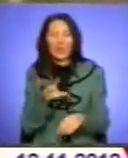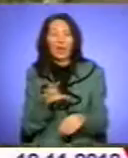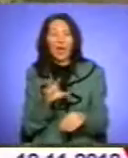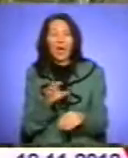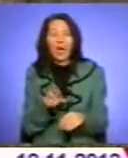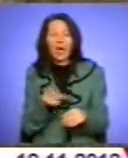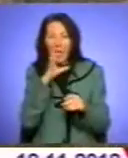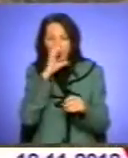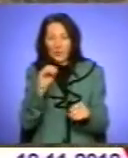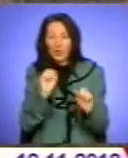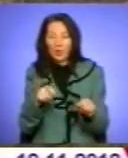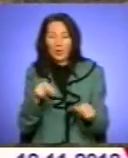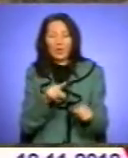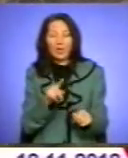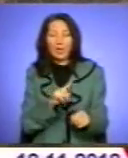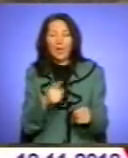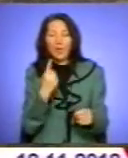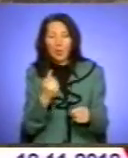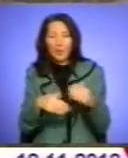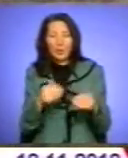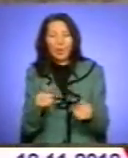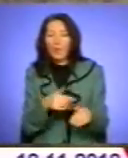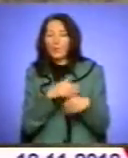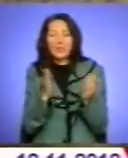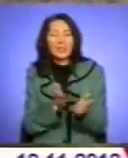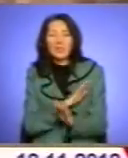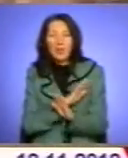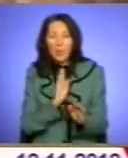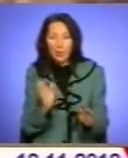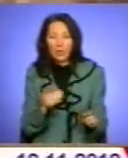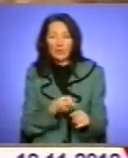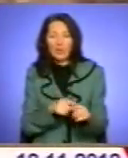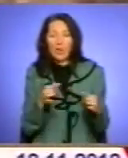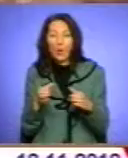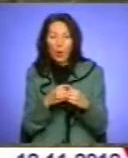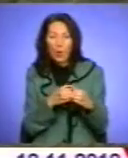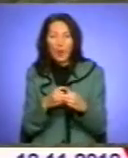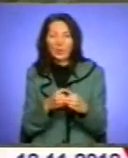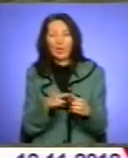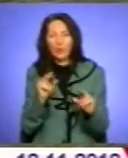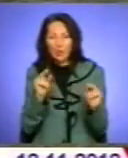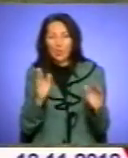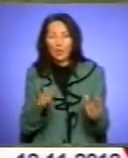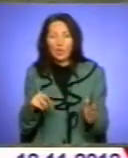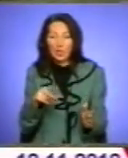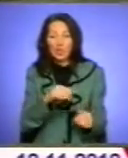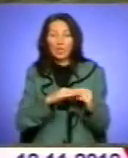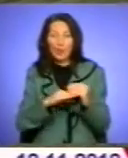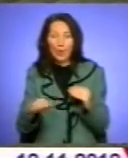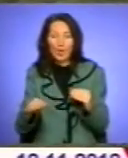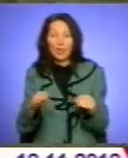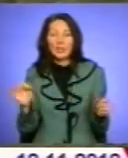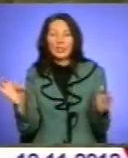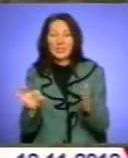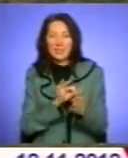не трапитися на шляху. Ось цій мисливській компанії поталанило. Щойно вони вийшли у поле. Тільки вийшли, були нагороди, і